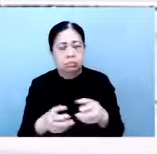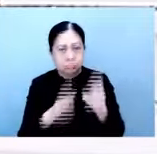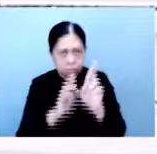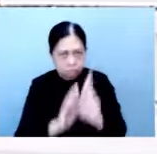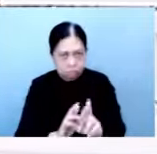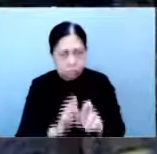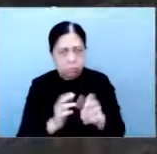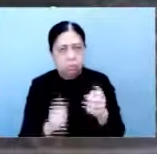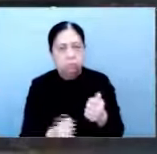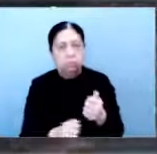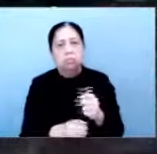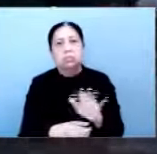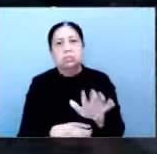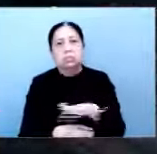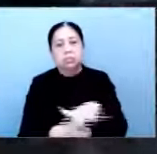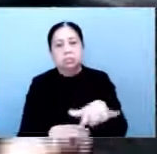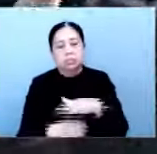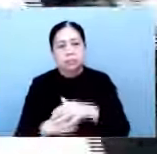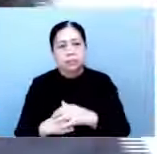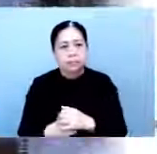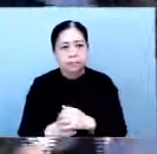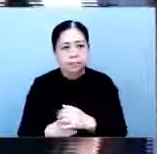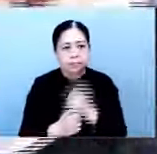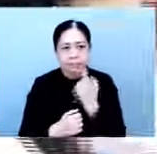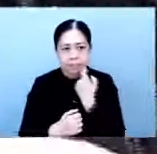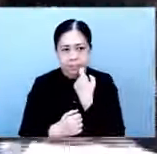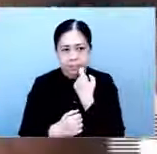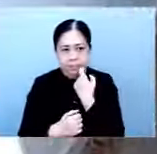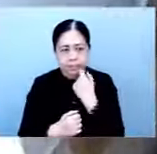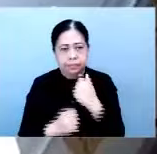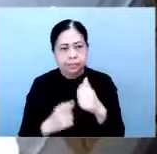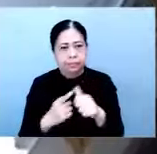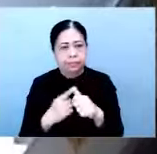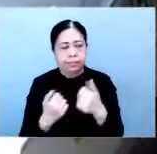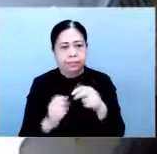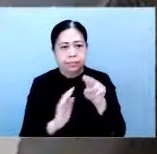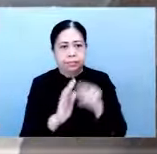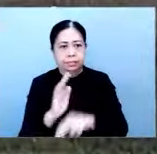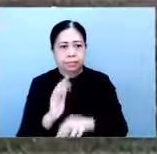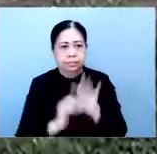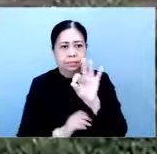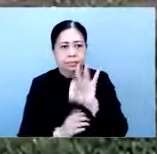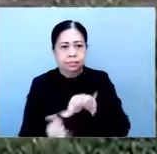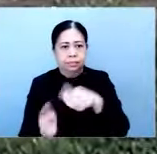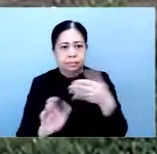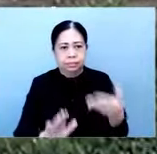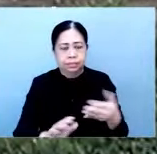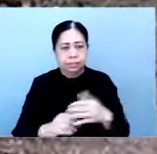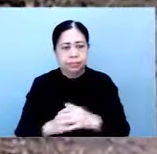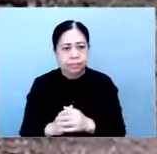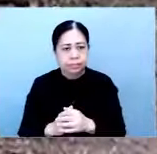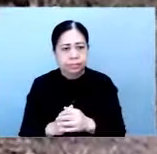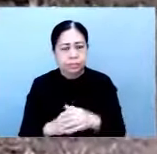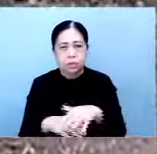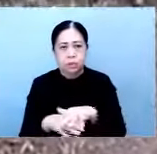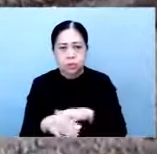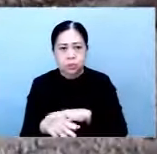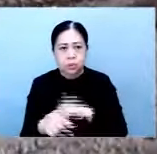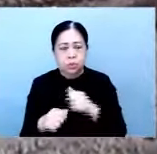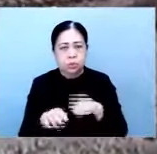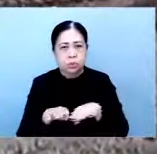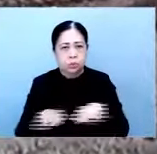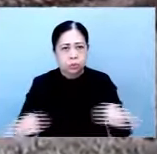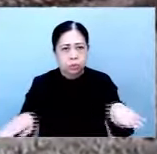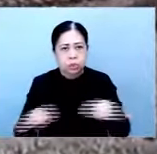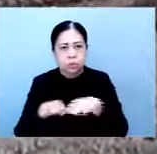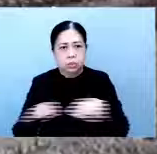kunting dignidad. Kanina, nauna ng inilibing ang siyam na nasawi. Unti-unti namang pinapatag ang lupa sa